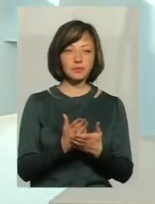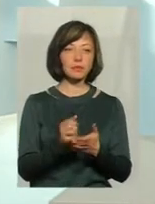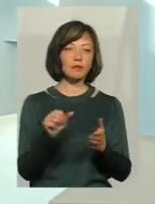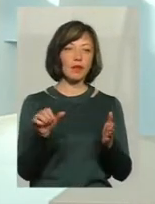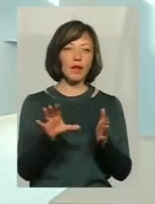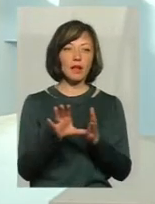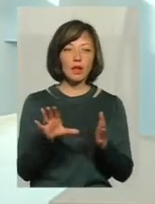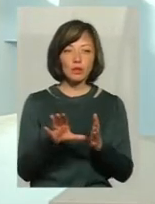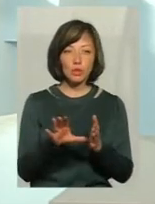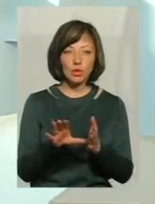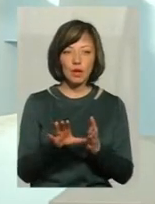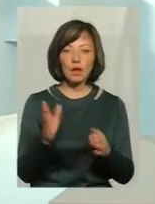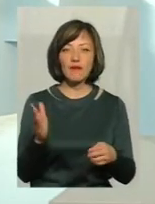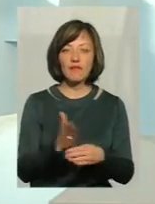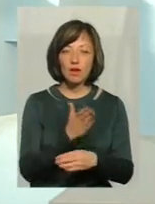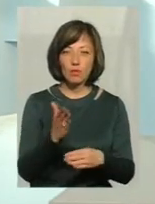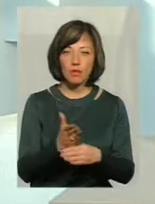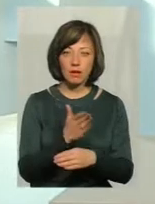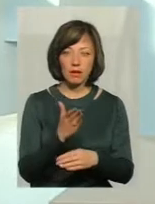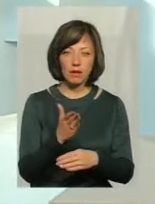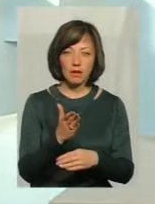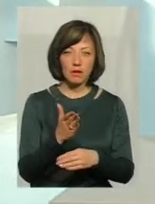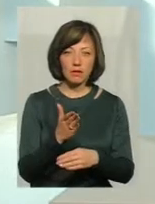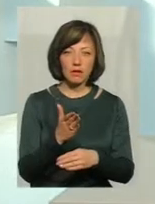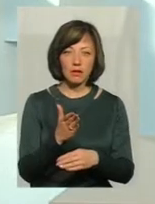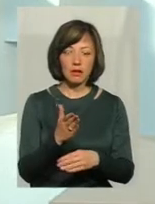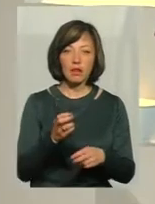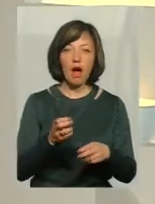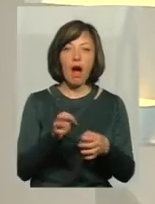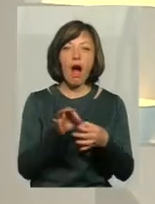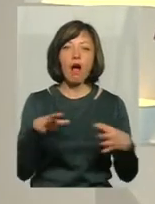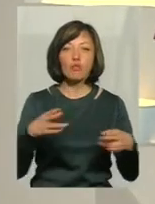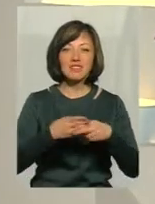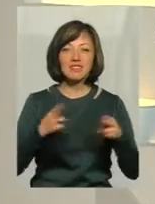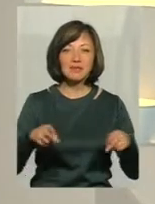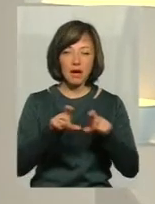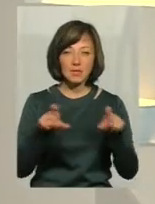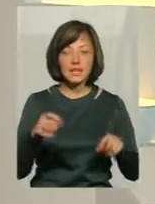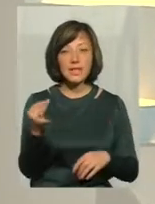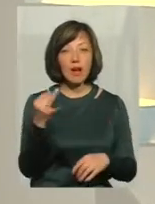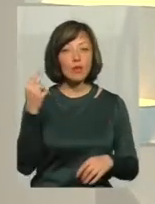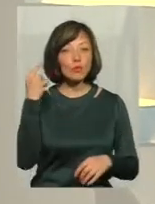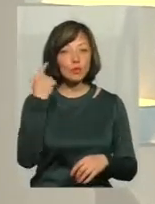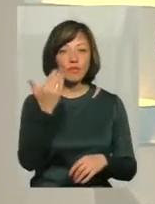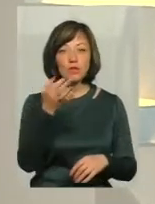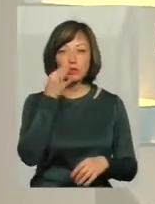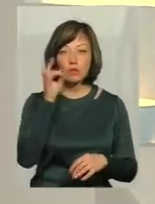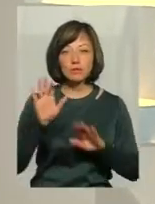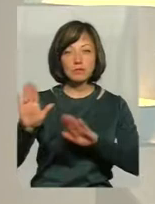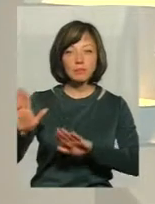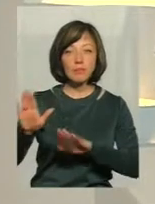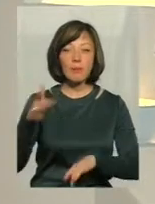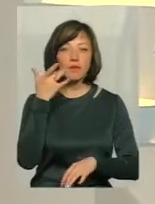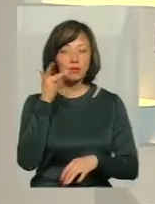електроенергія, саме вироблена на атомних станціях. А цікаво ще почути про ваш досвід все ж таки перебування в Сполучених